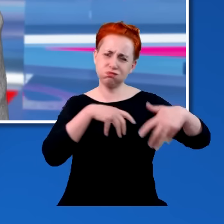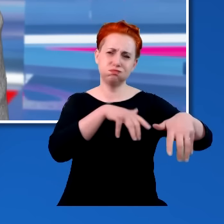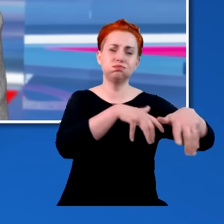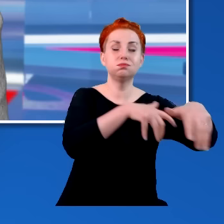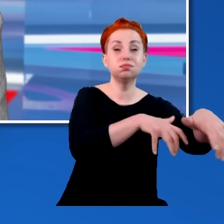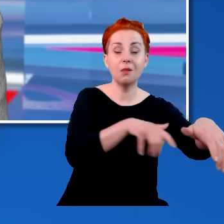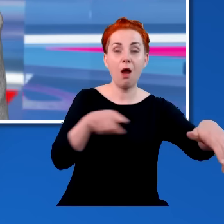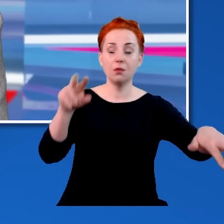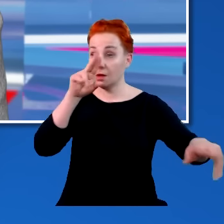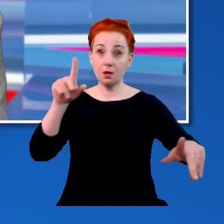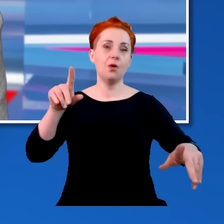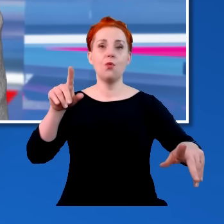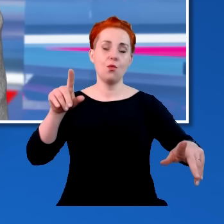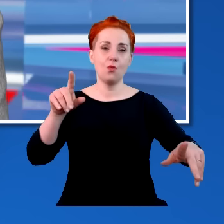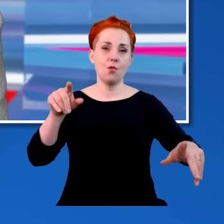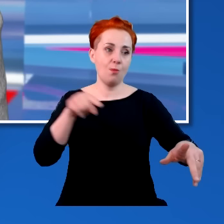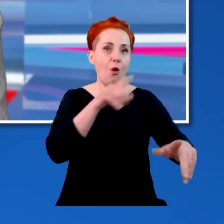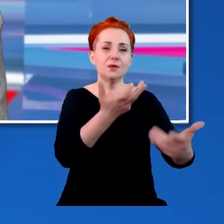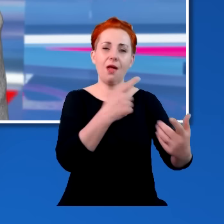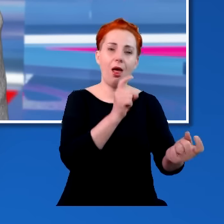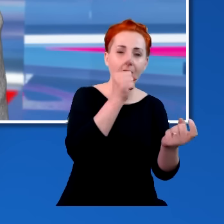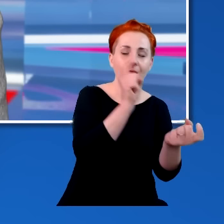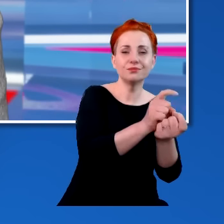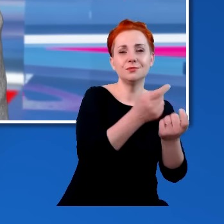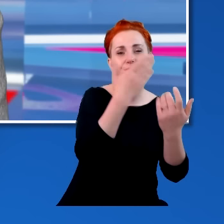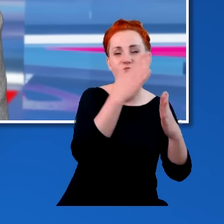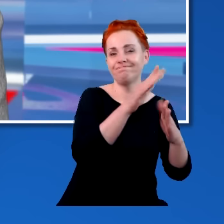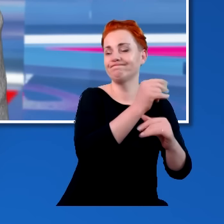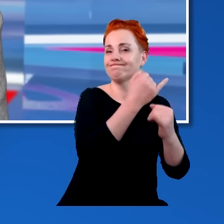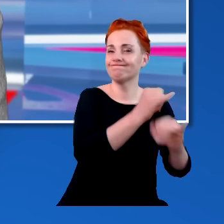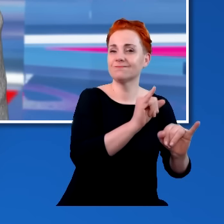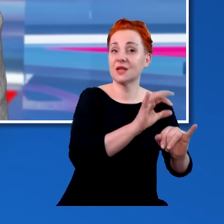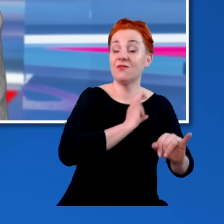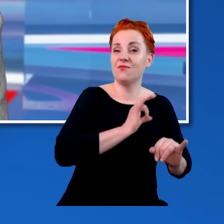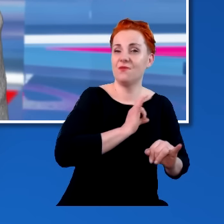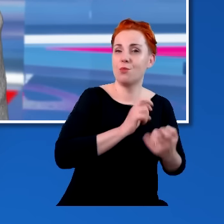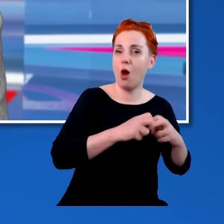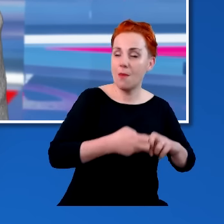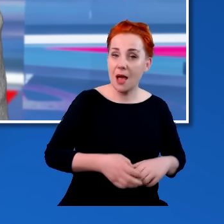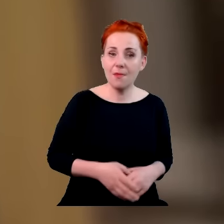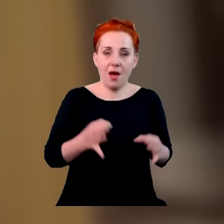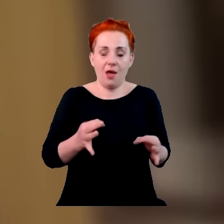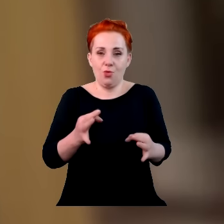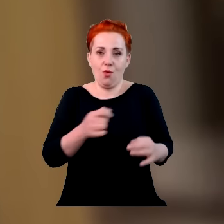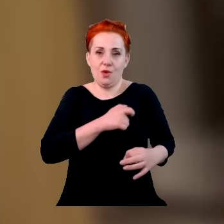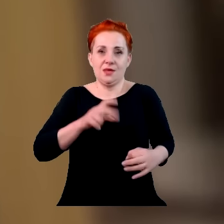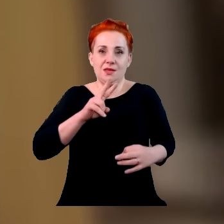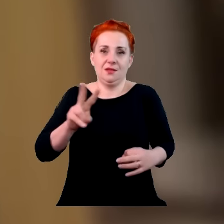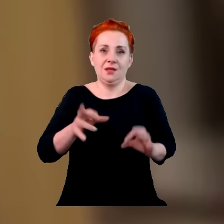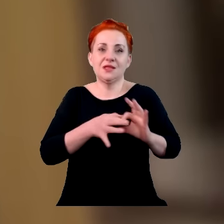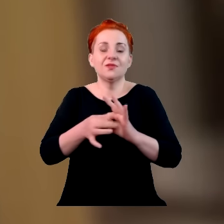żeby zademonstrować swoją trudną sytuację ekonomiczną, nagle tutaj właśnie taki związek, który no jest postrzegany